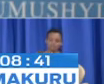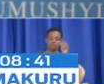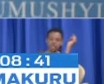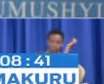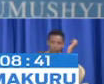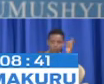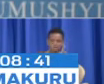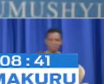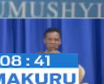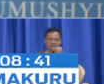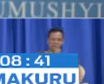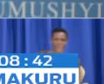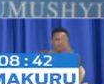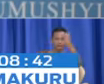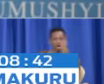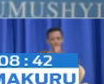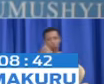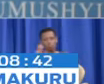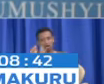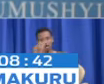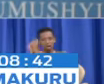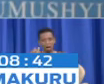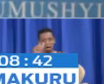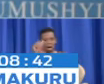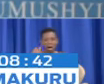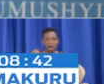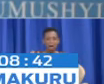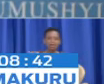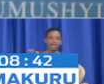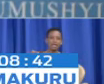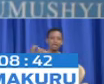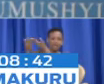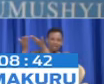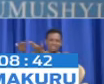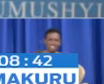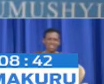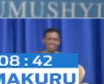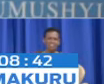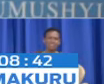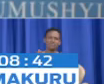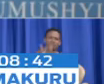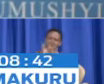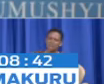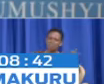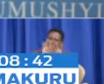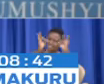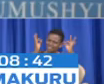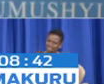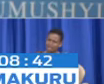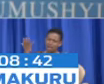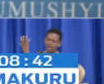ari n'abaterankunga twagiye dukorana bagiye batanze amafaranga ibintu byangombwa birahari